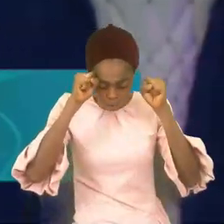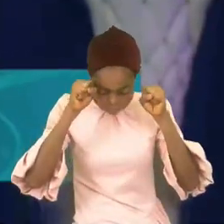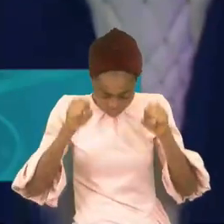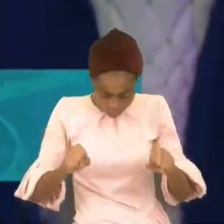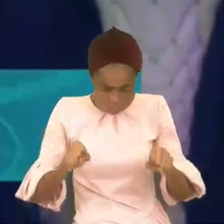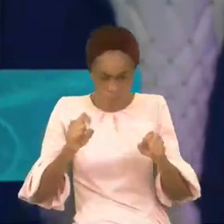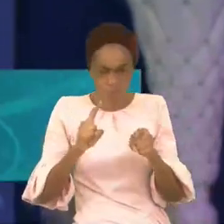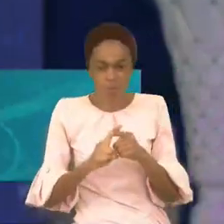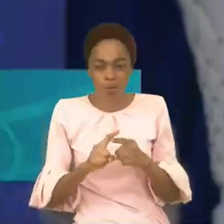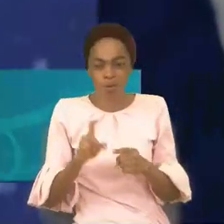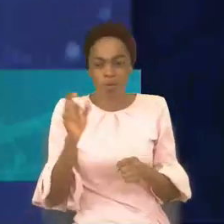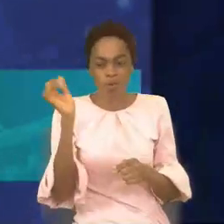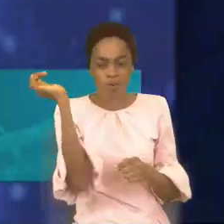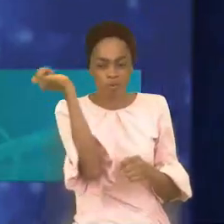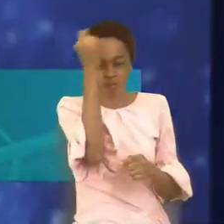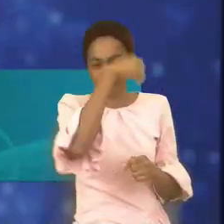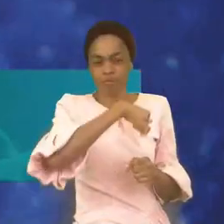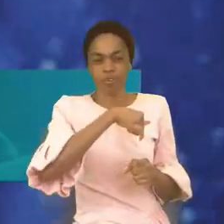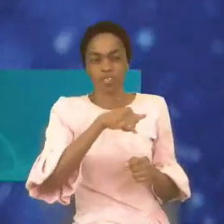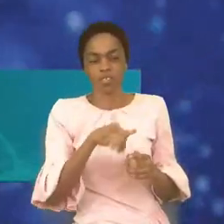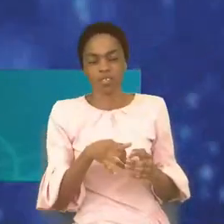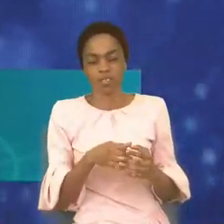l'idolâtrie, à la folie.